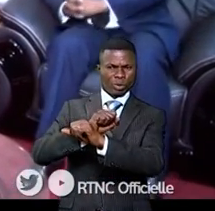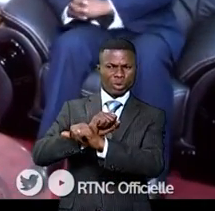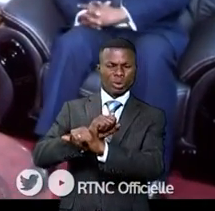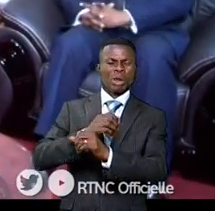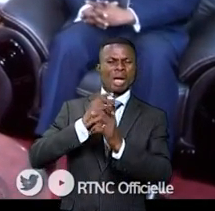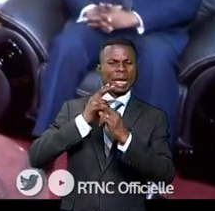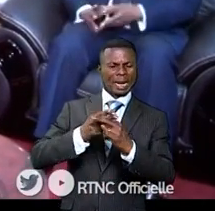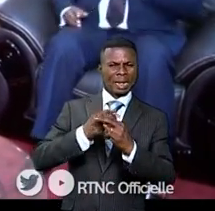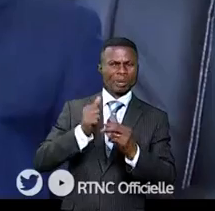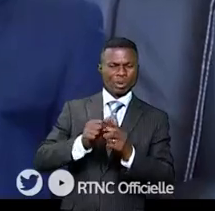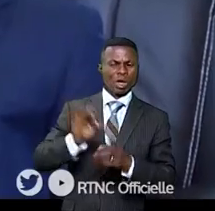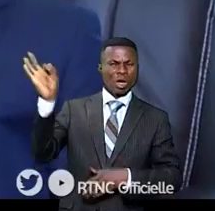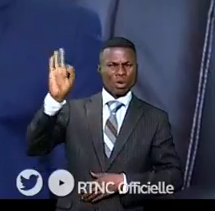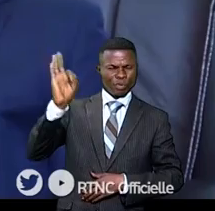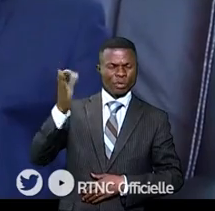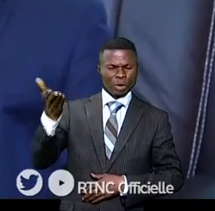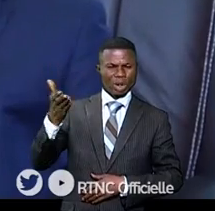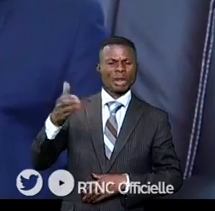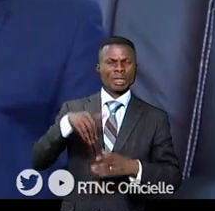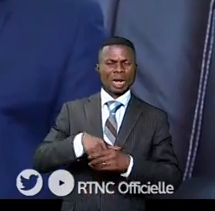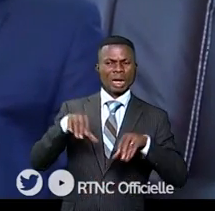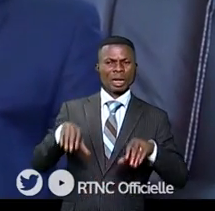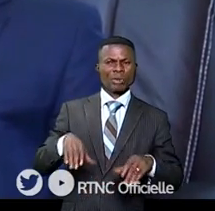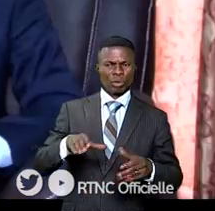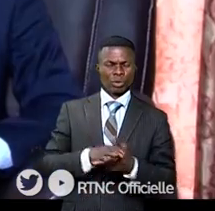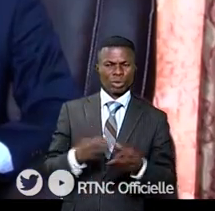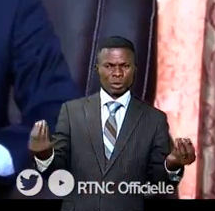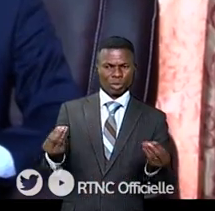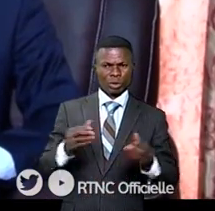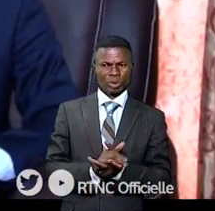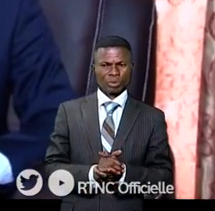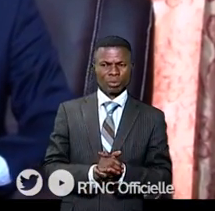conservation de cet poumon. Je fais aussi le